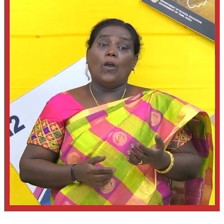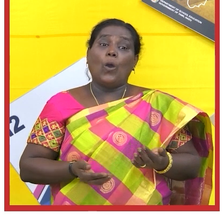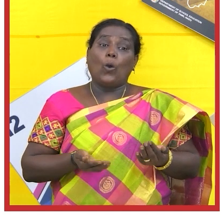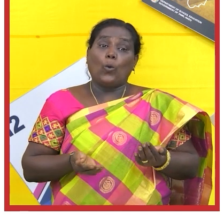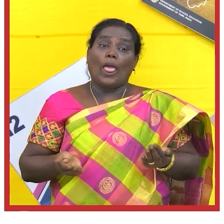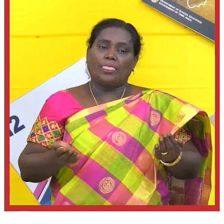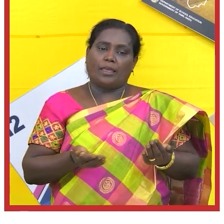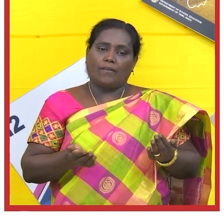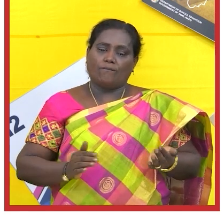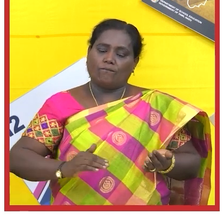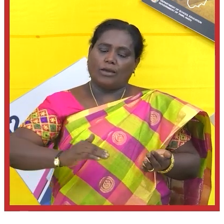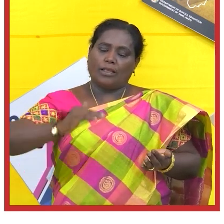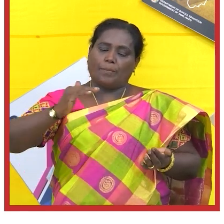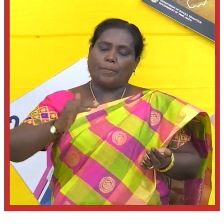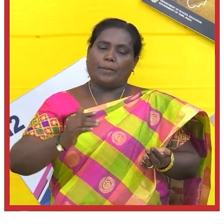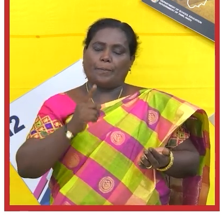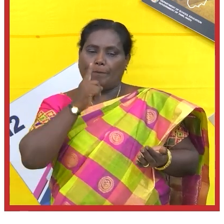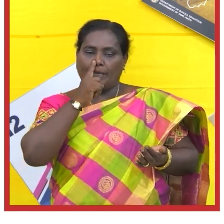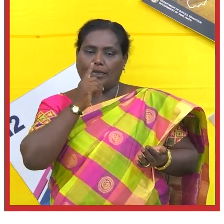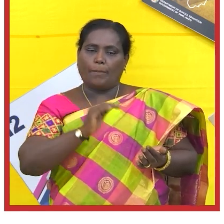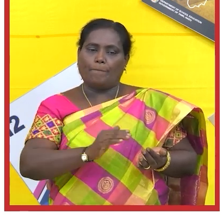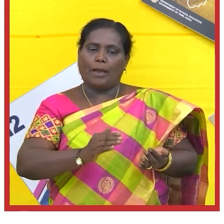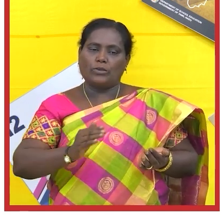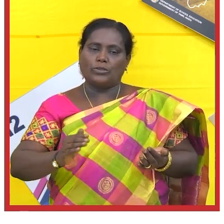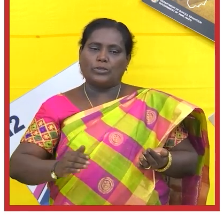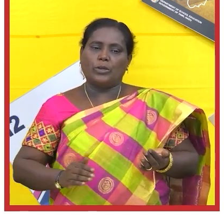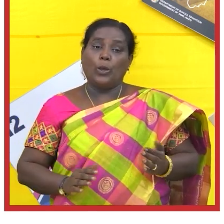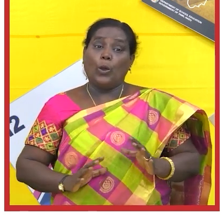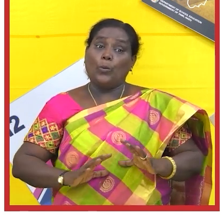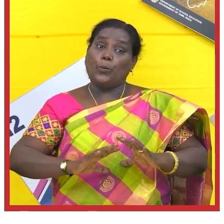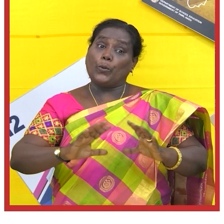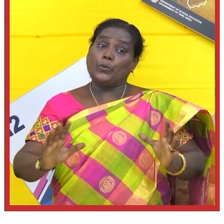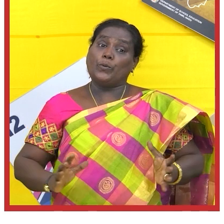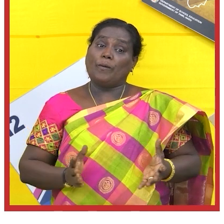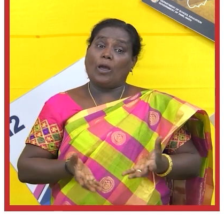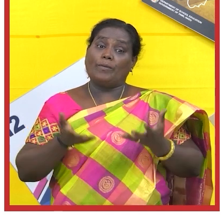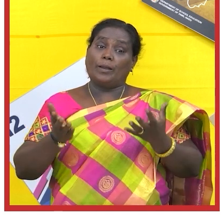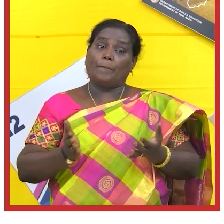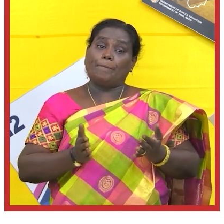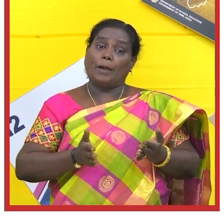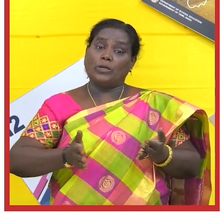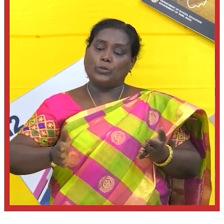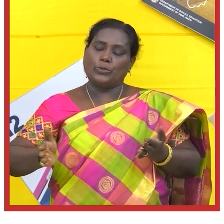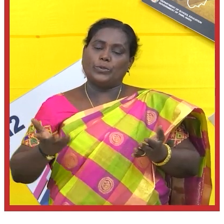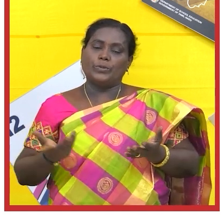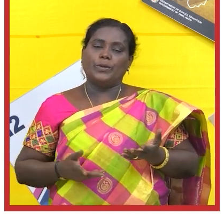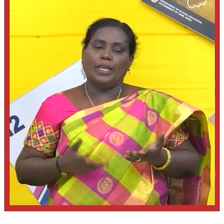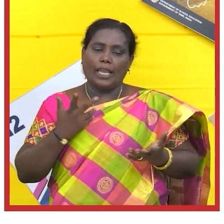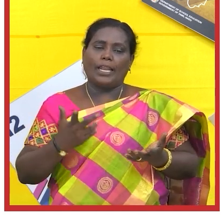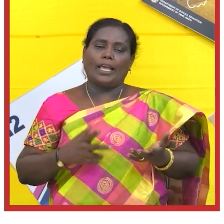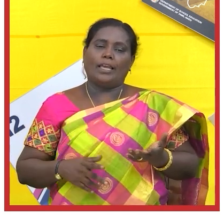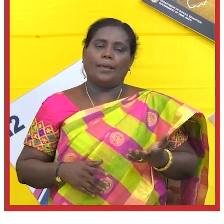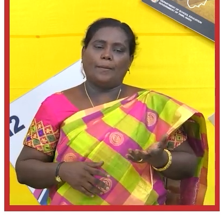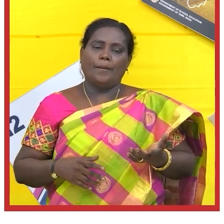வளர்ப்பில் பெண்களினுடைய பங்கு எவ்வாறு இருக்க வேண்டும், அதேபோல் பொது வாழ்வினுடைய பெண்களினுடைய பங்கு எவ்வாறு இருக்க வேண்டும் என்பதையெல்லாம்